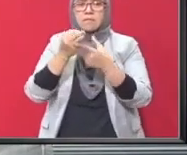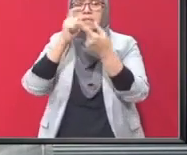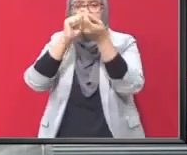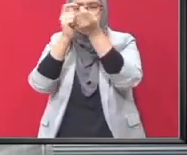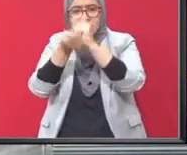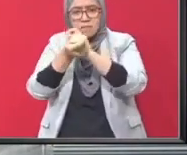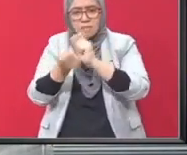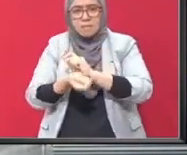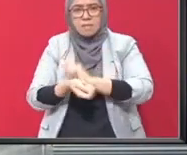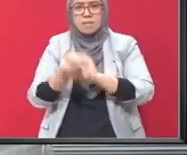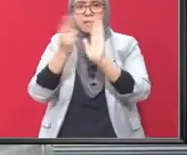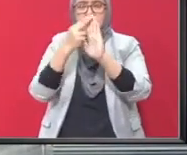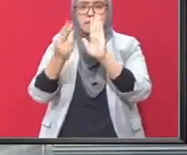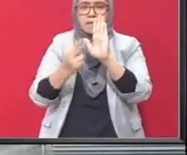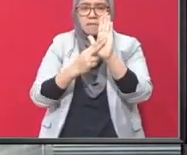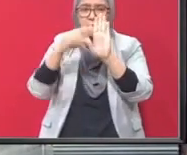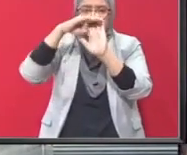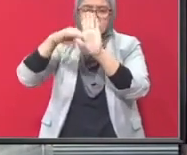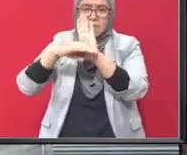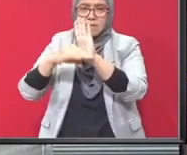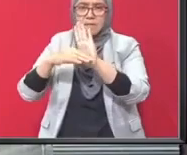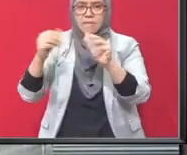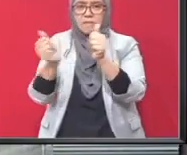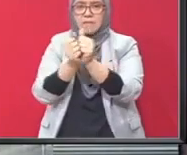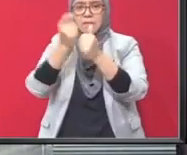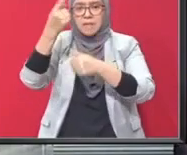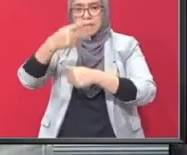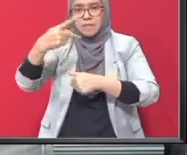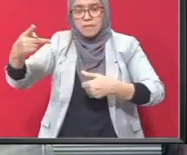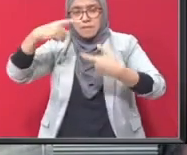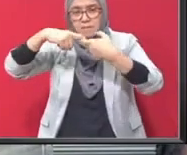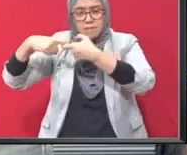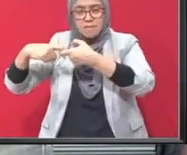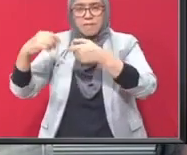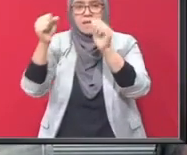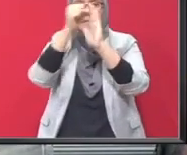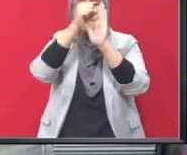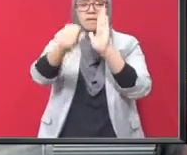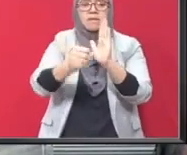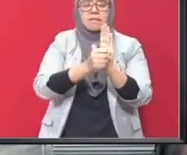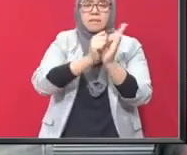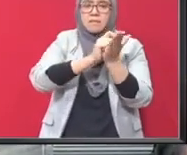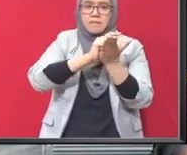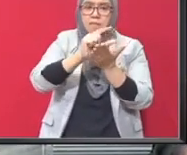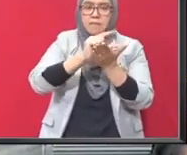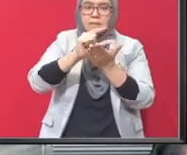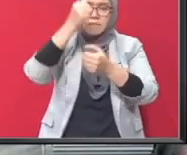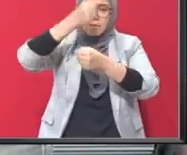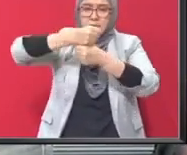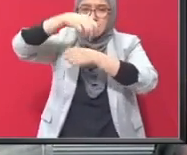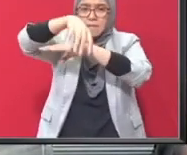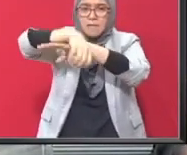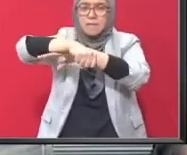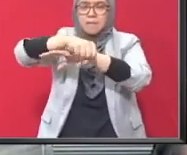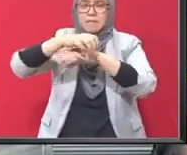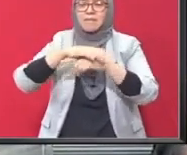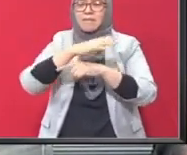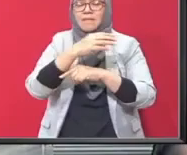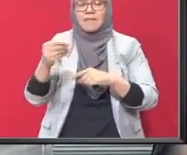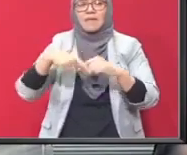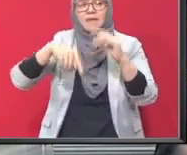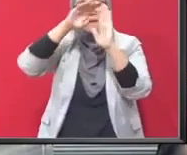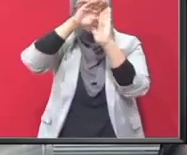peraturan berhubungan dengan perkara dibangkitkan syarat penggajian kerja Ilham Hai